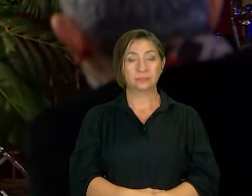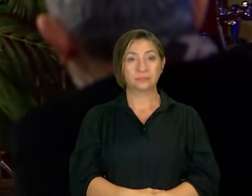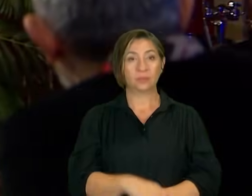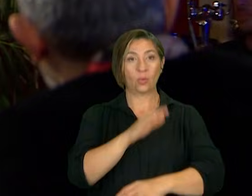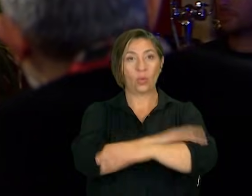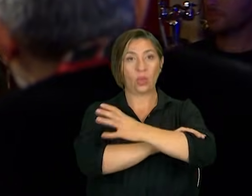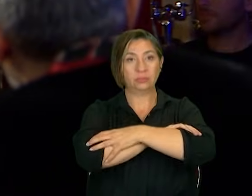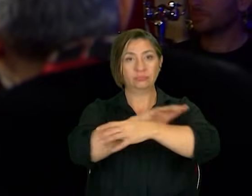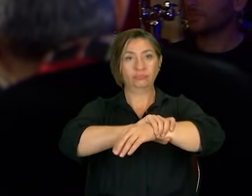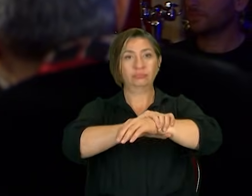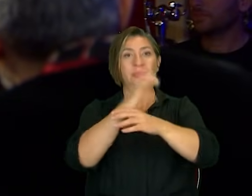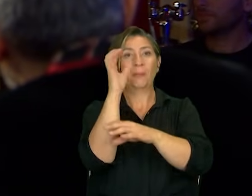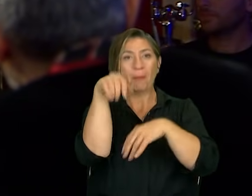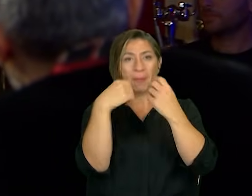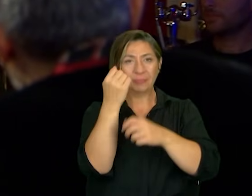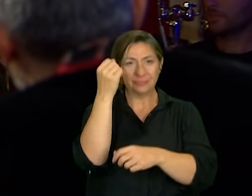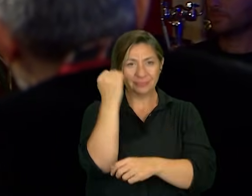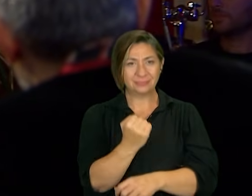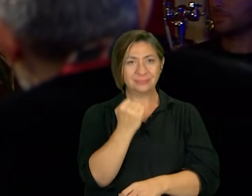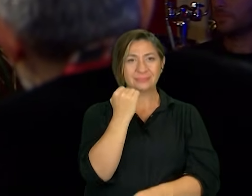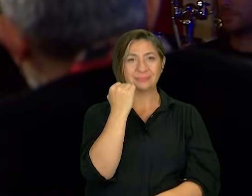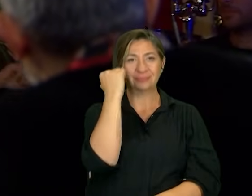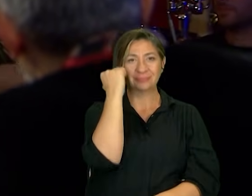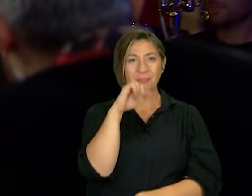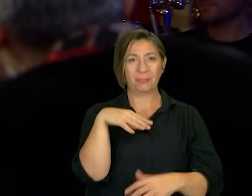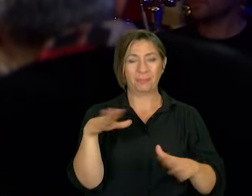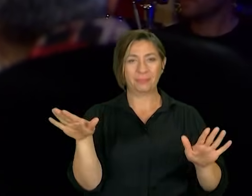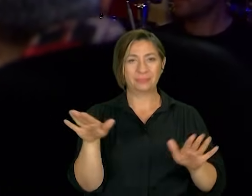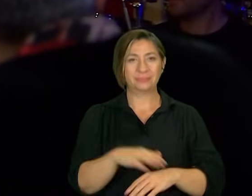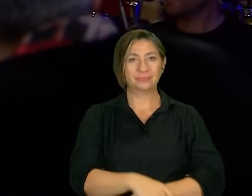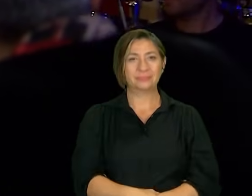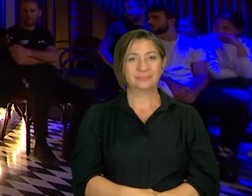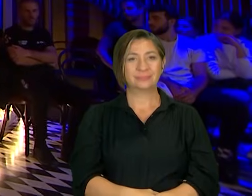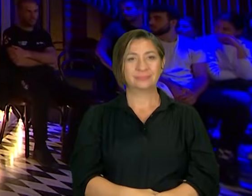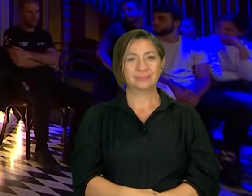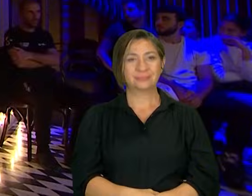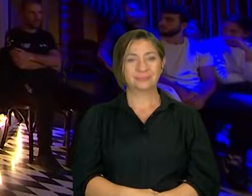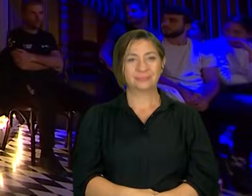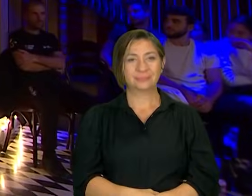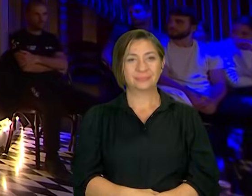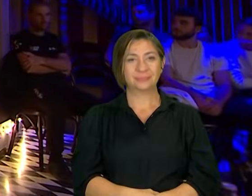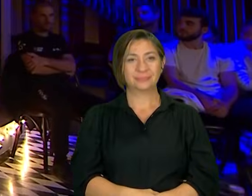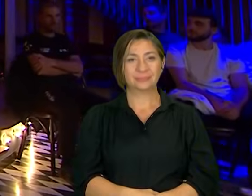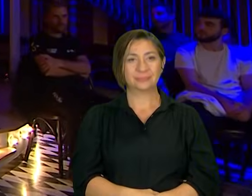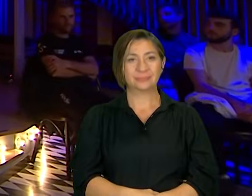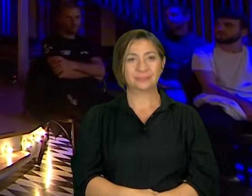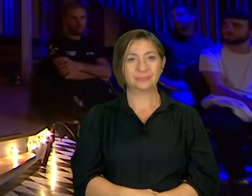Burada da kollarını tuttu mesela Okan Bey. Dirsekleri, dizleri vurup kurtuldu. Evet.